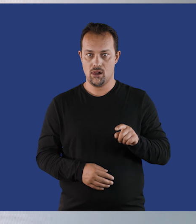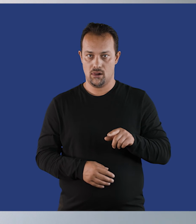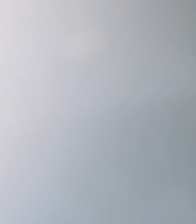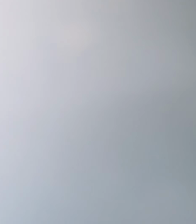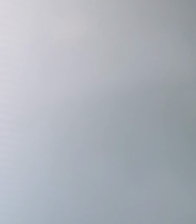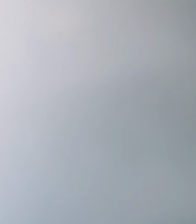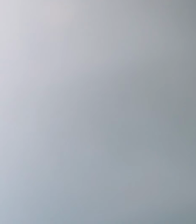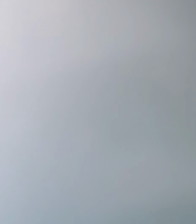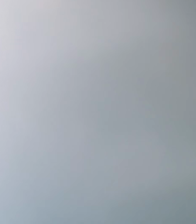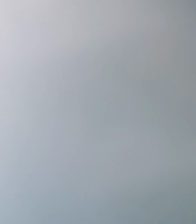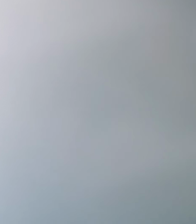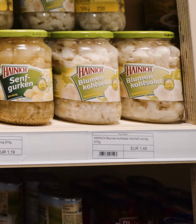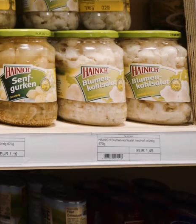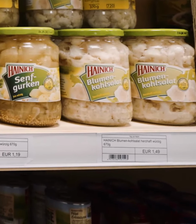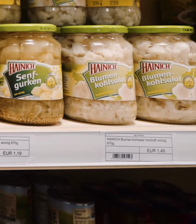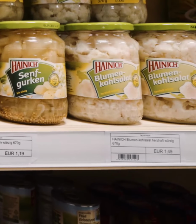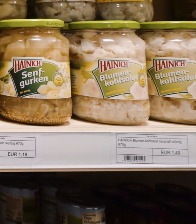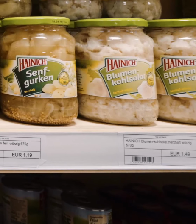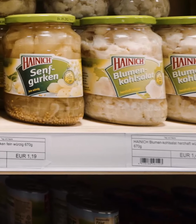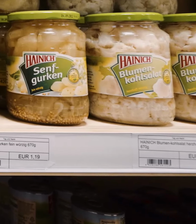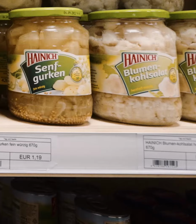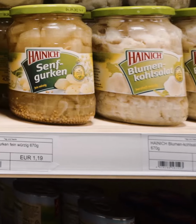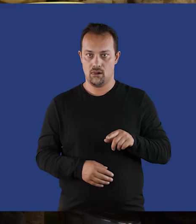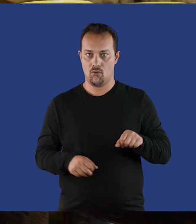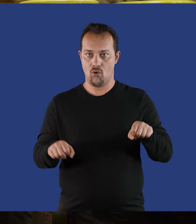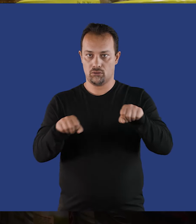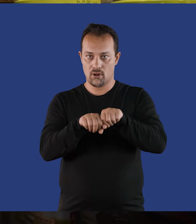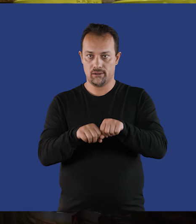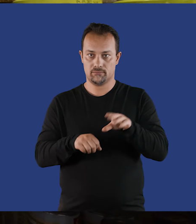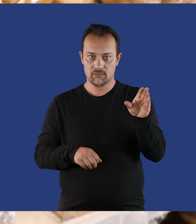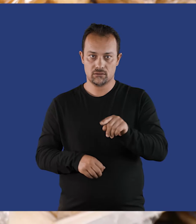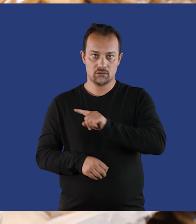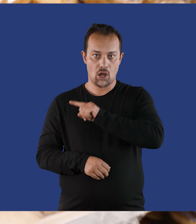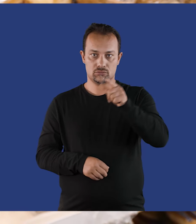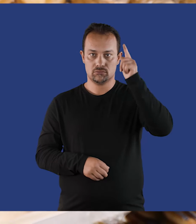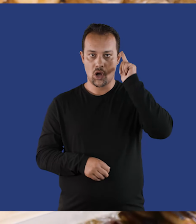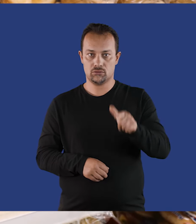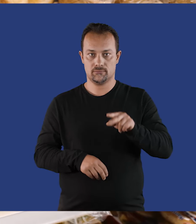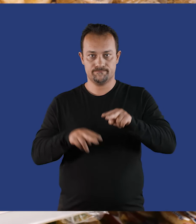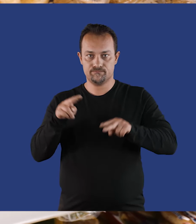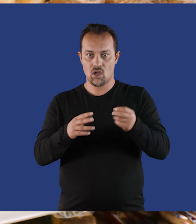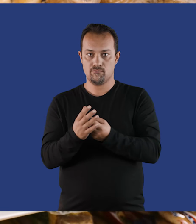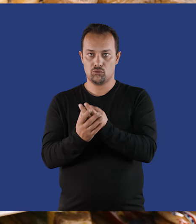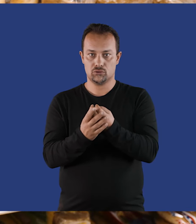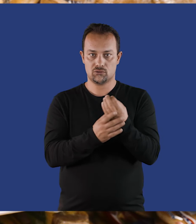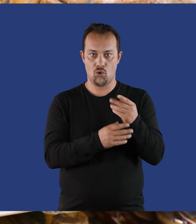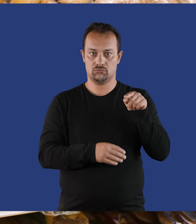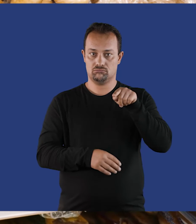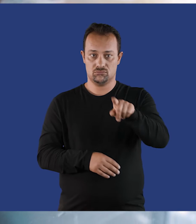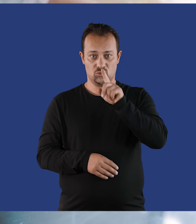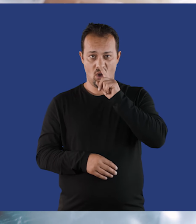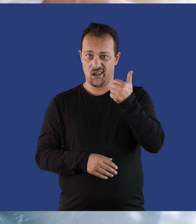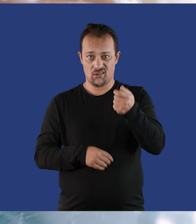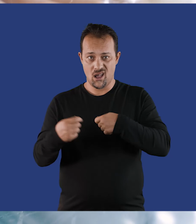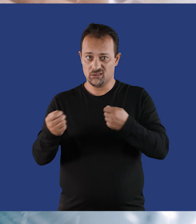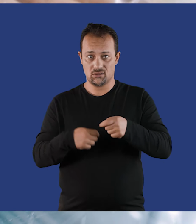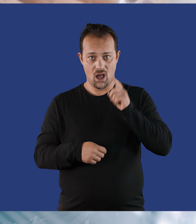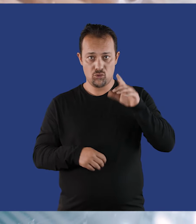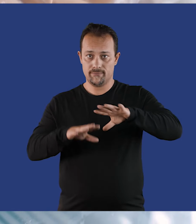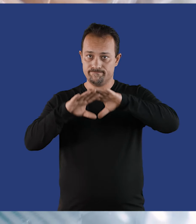super. Geschäftsleiter Peter John spricht erneut. Wir haben in unserer digitalen Infrastrukturplattform nicht nur einen Laden